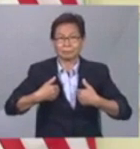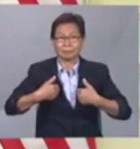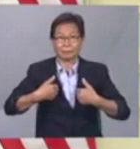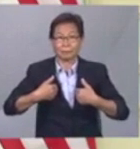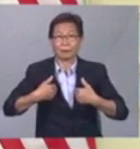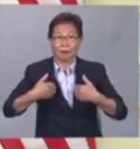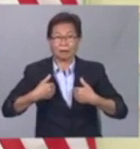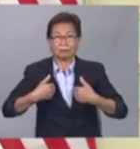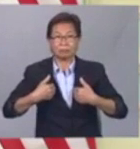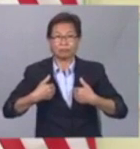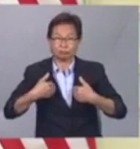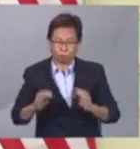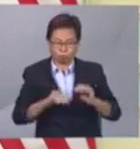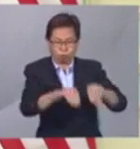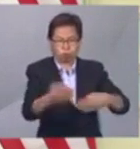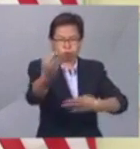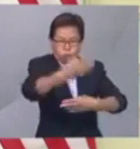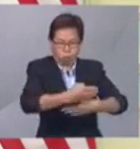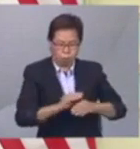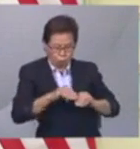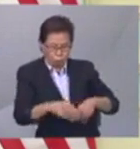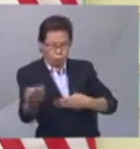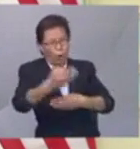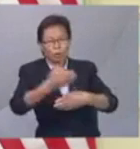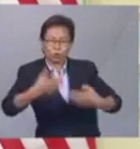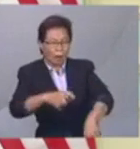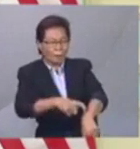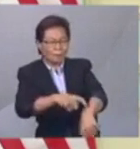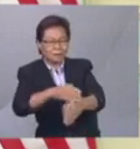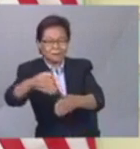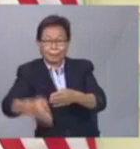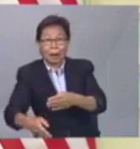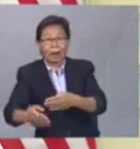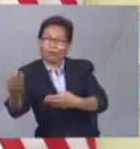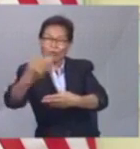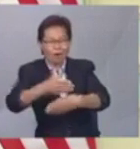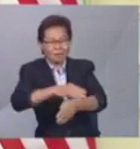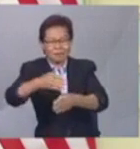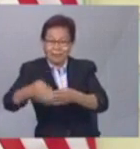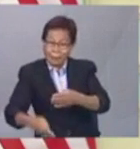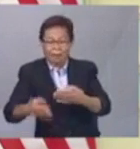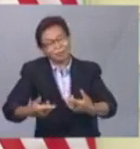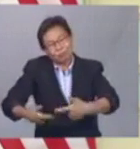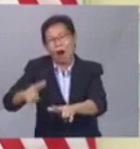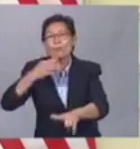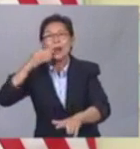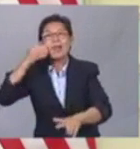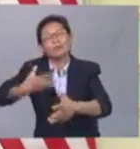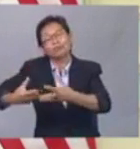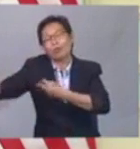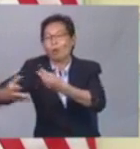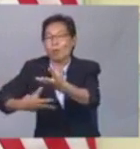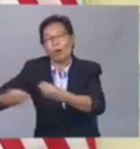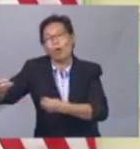yang di kuarantin, telah pun di tamat tempoh kuarantin mereka dan dibenarkan pulang.